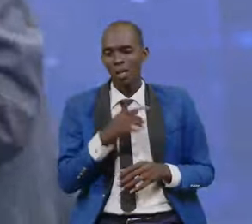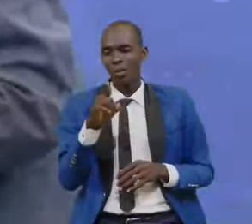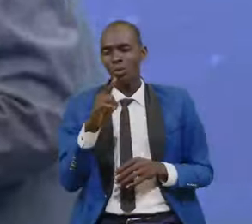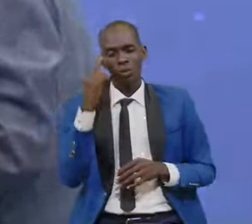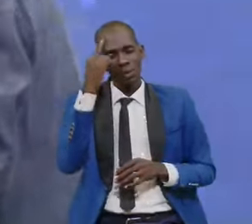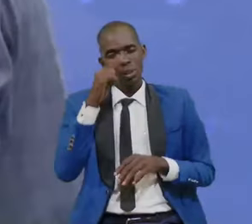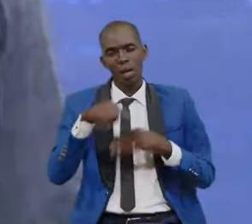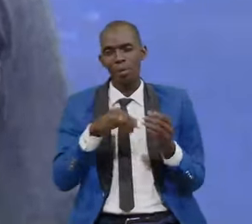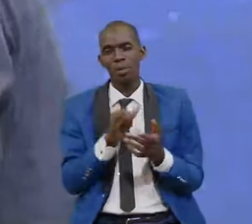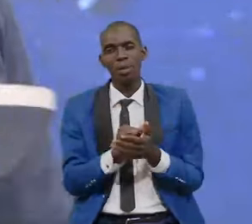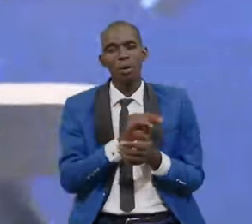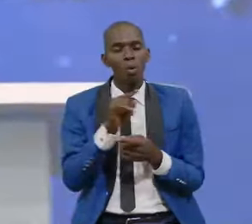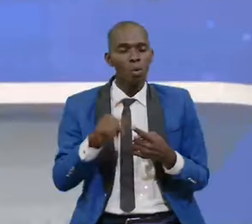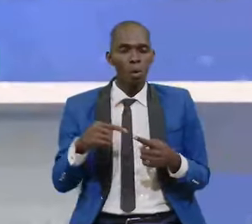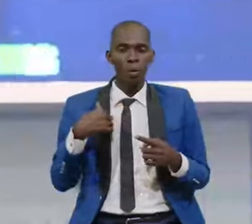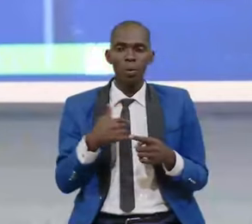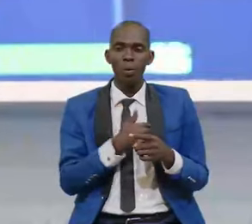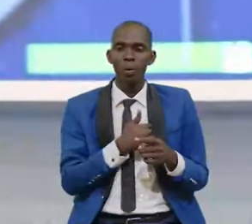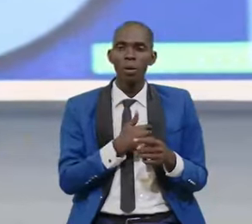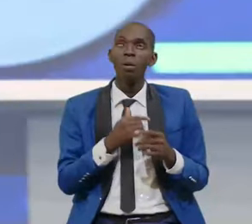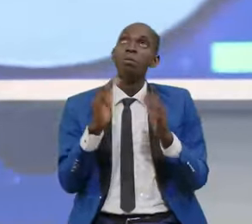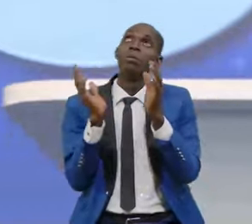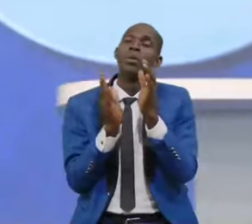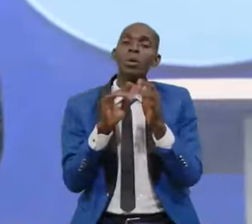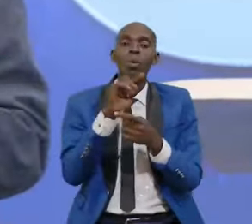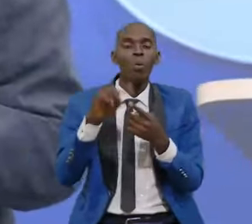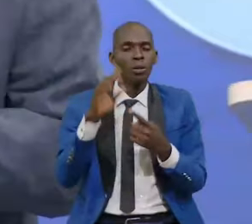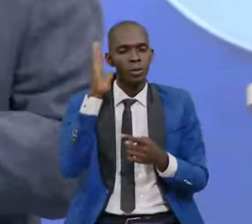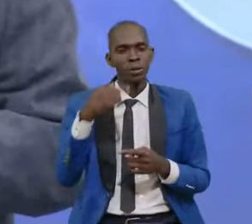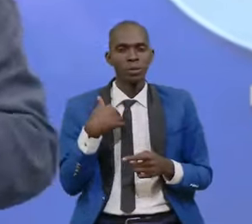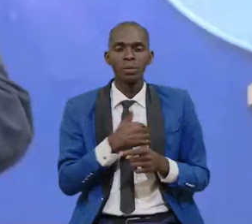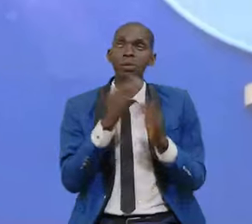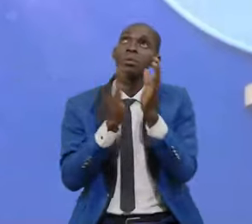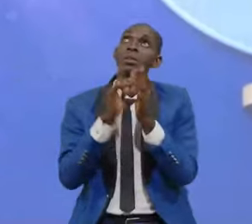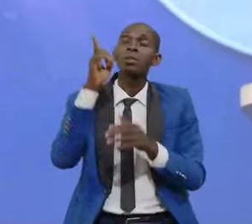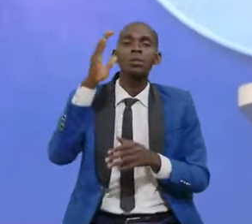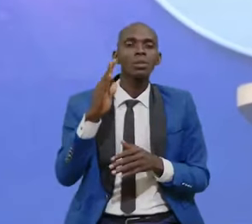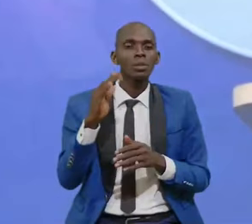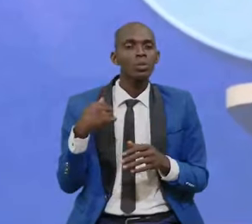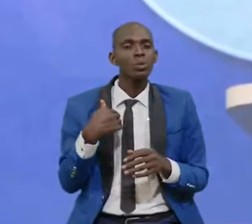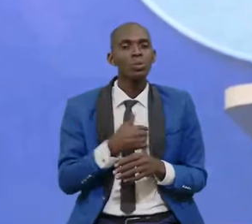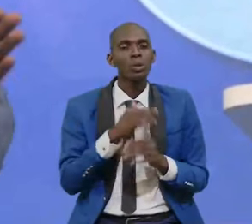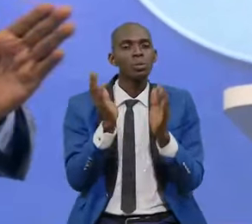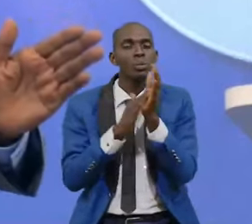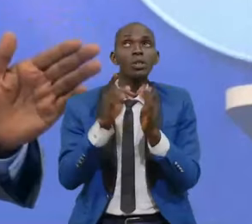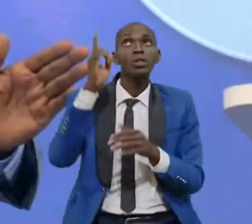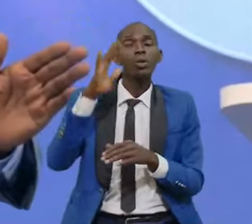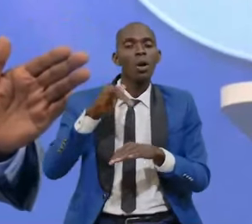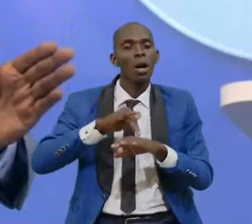cela. Quand est-ce qu'il faut louer Dieu? Nous louons Dieu. À tout moment, nous louons